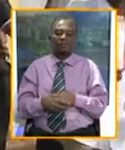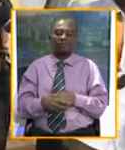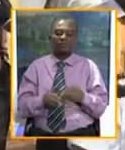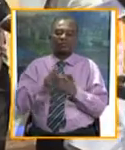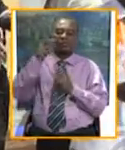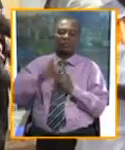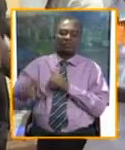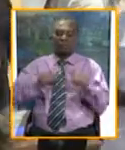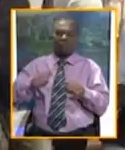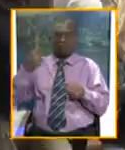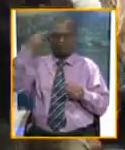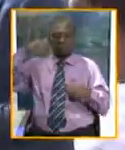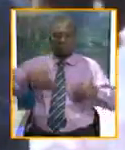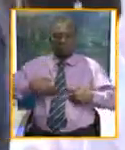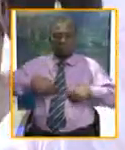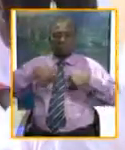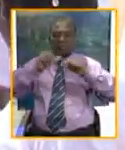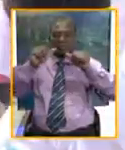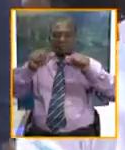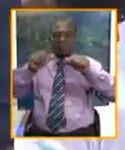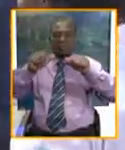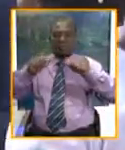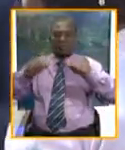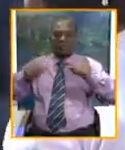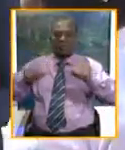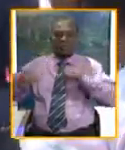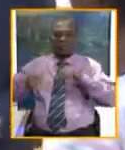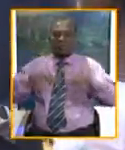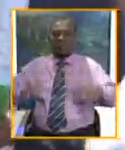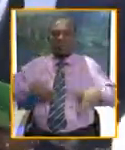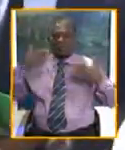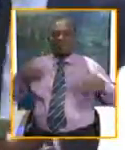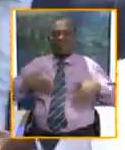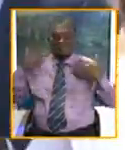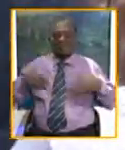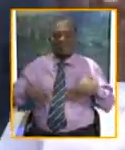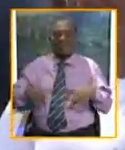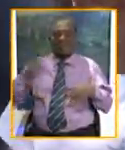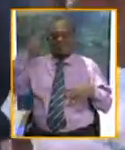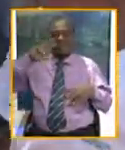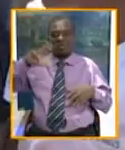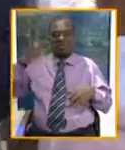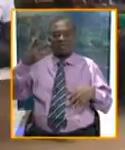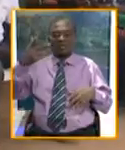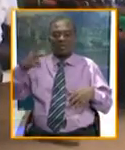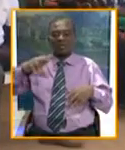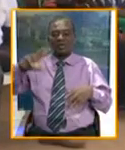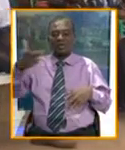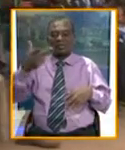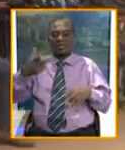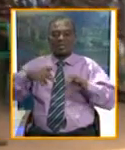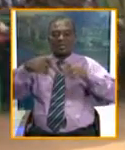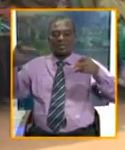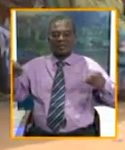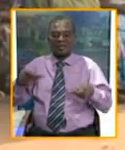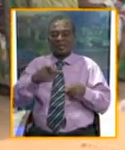Le projet Agir pour les jeunes continue de faire des heureux. À Boundiali, pour sa troisième phase, 252 jeunes